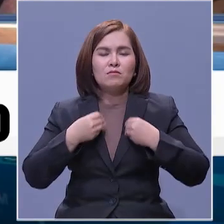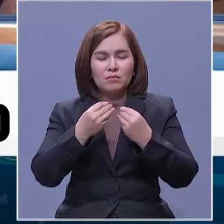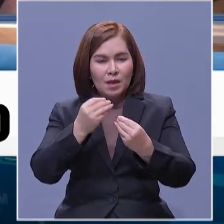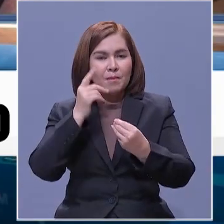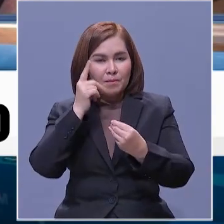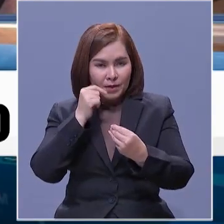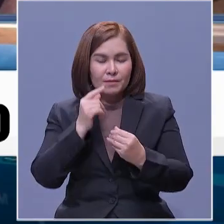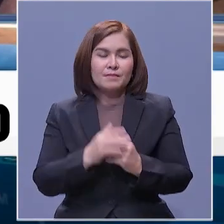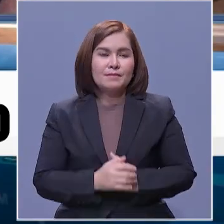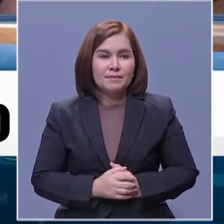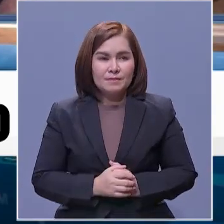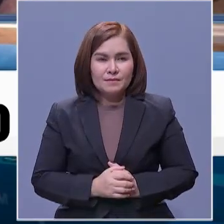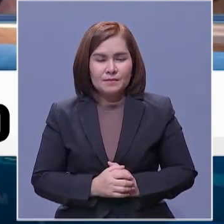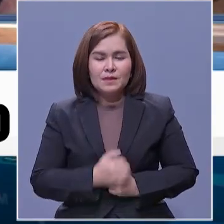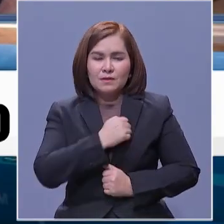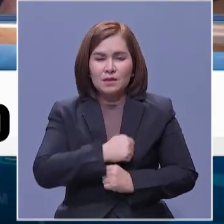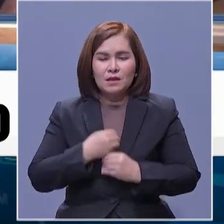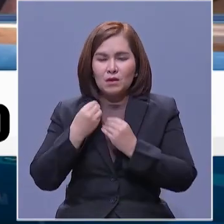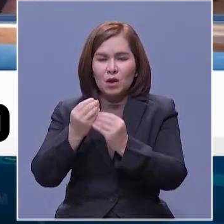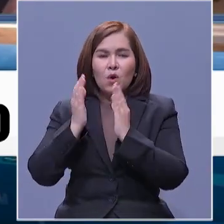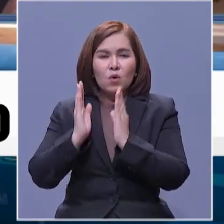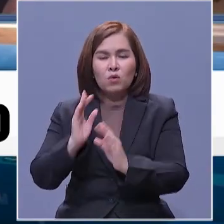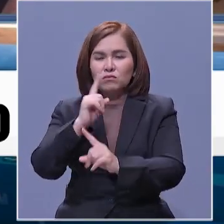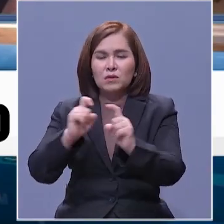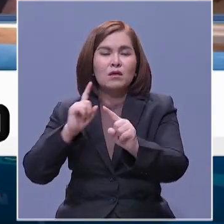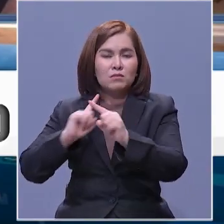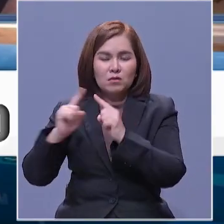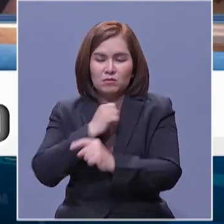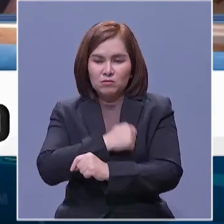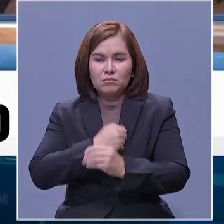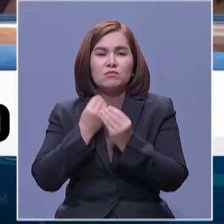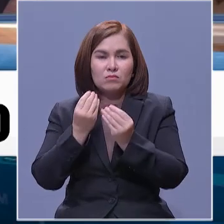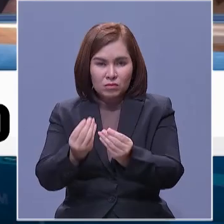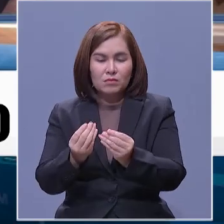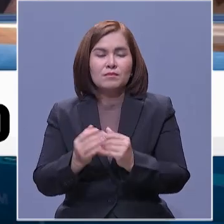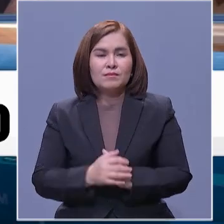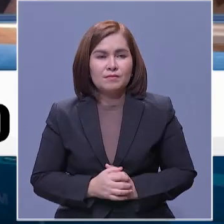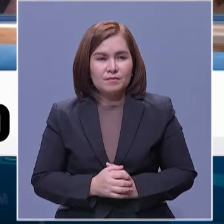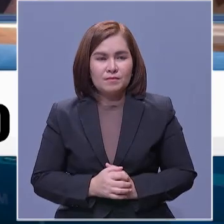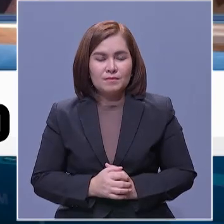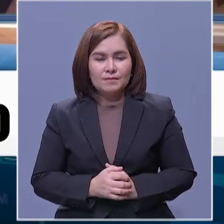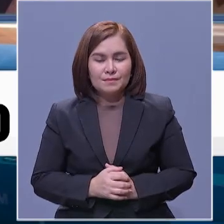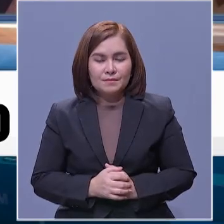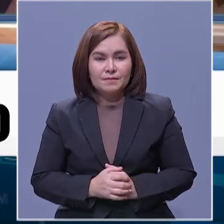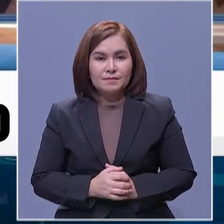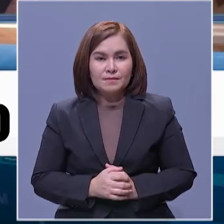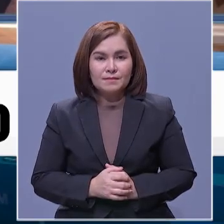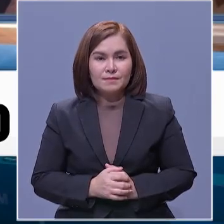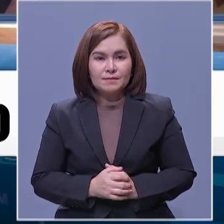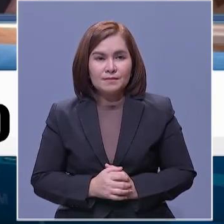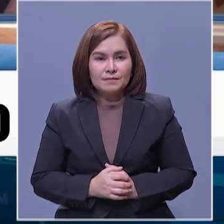จะได้นอนหลับได้สักทีนะคะ แต่ก็ต้องเสียใจกับทางผู้เสียชีวิตรายอื่นด้วยนะครับ 6คนนะคะที่เป็นแรงงานไทย